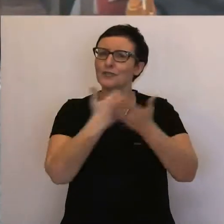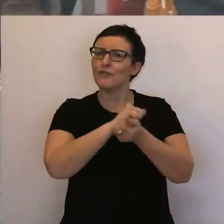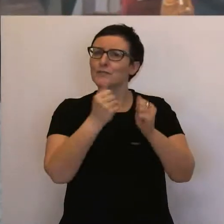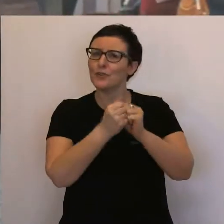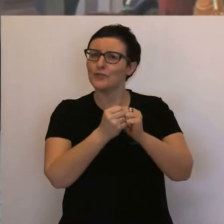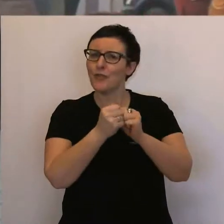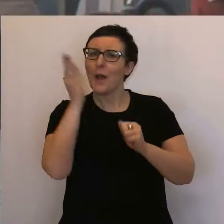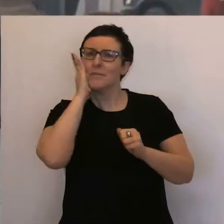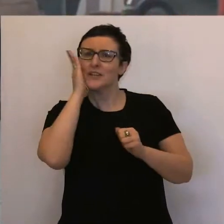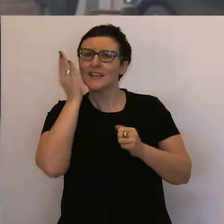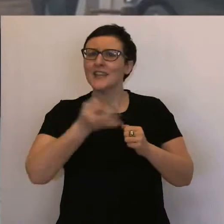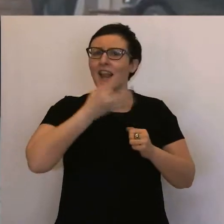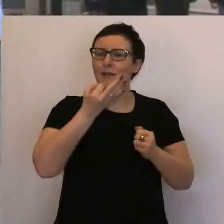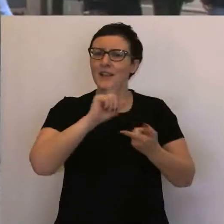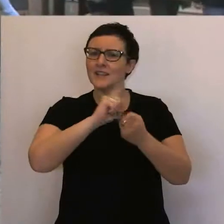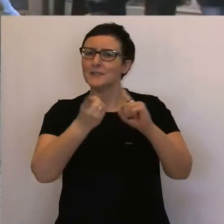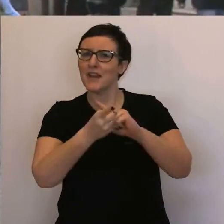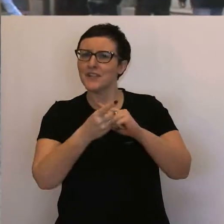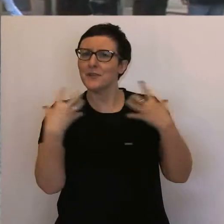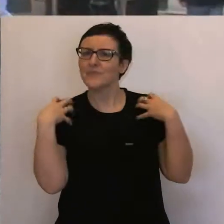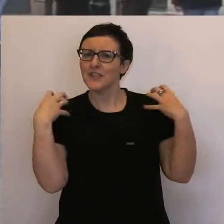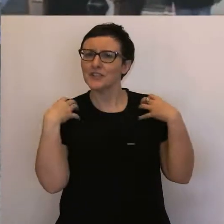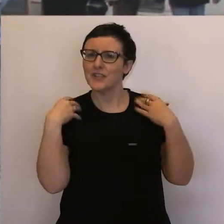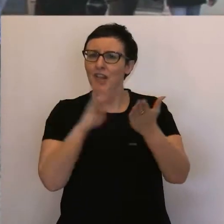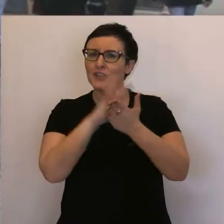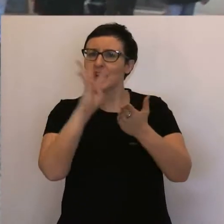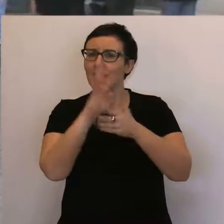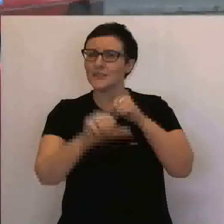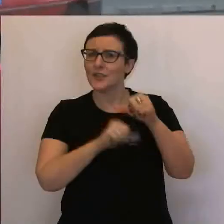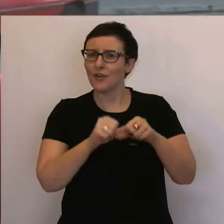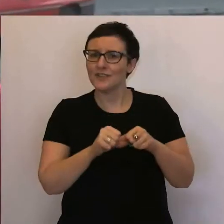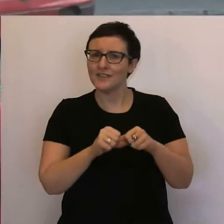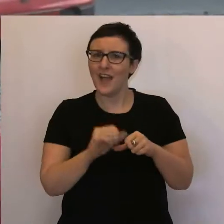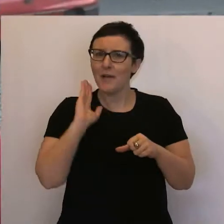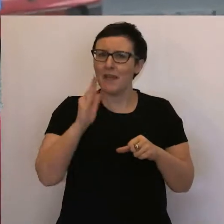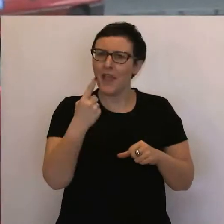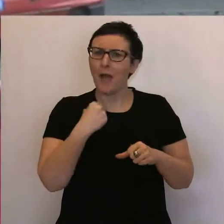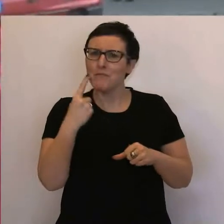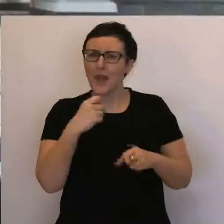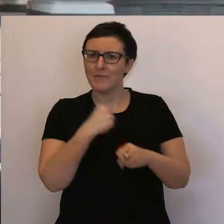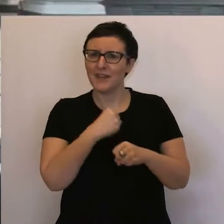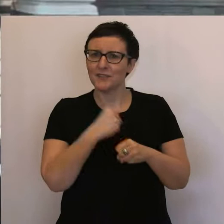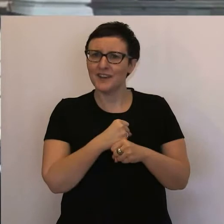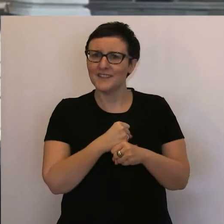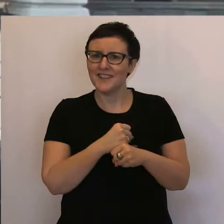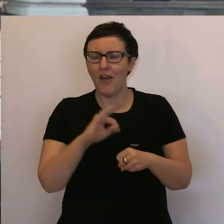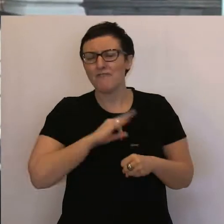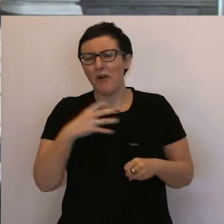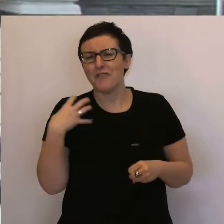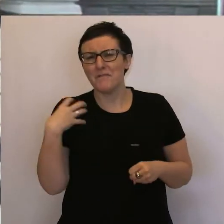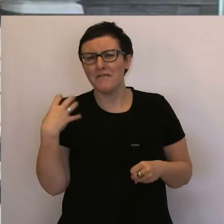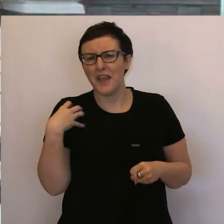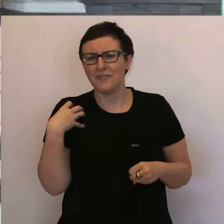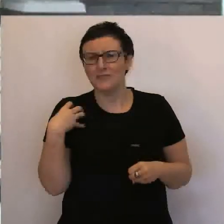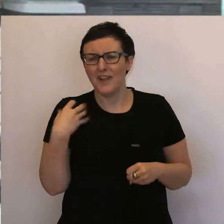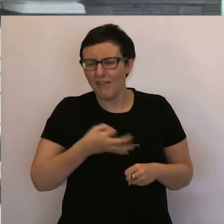planują zmienić swoje życie na lepsze w 2014 roku? Będę mniej pracowała. W moim wieku to jest plan,